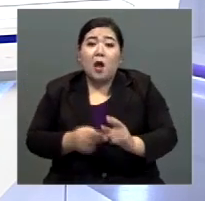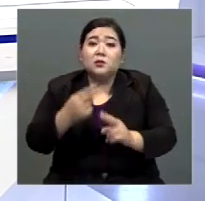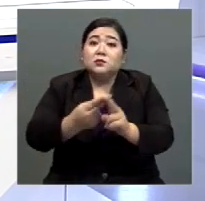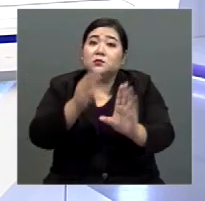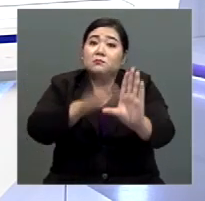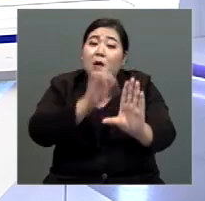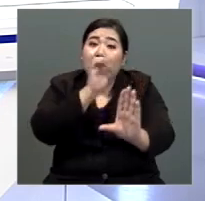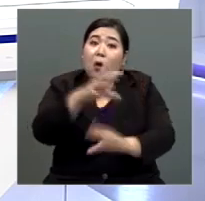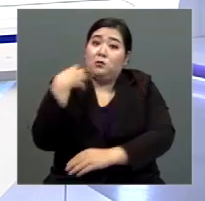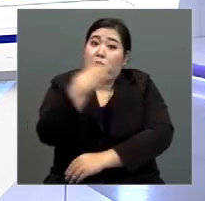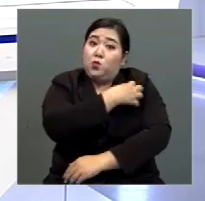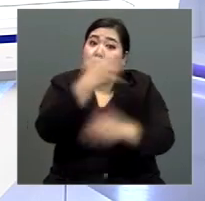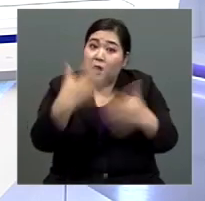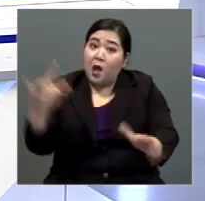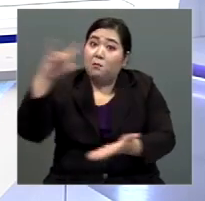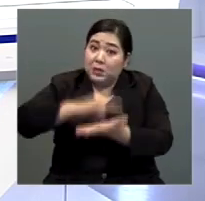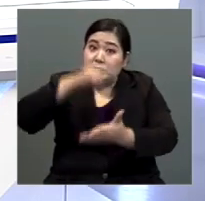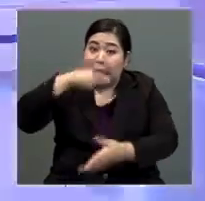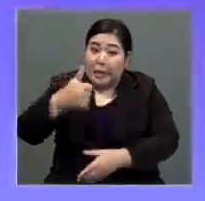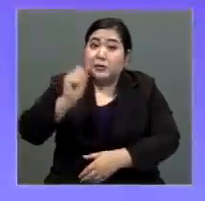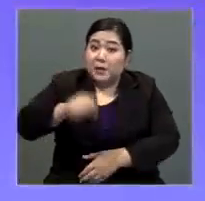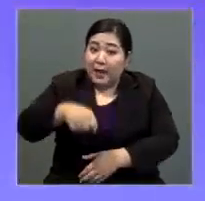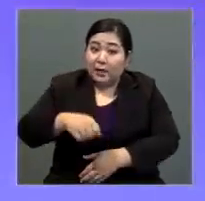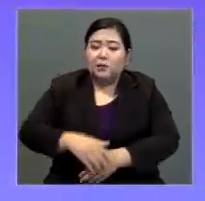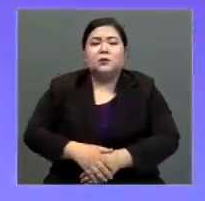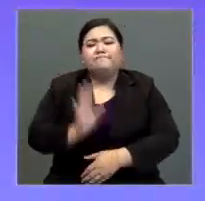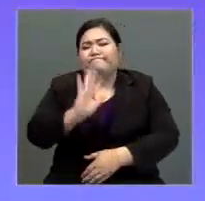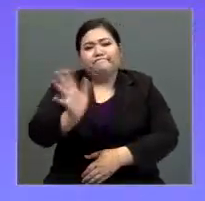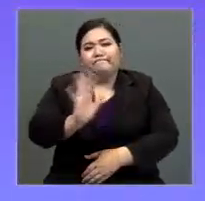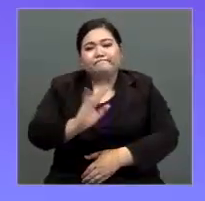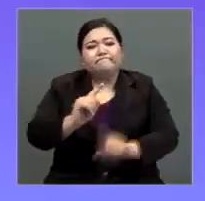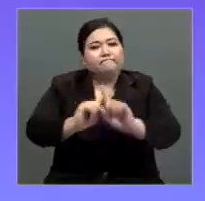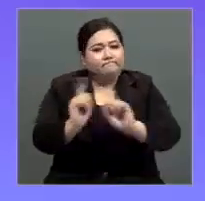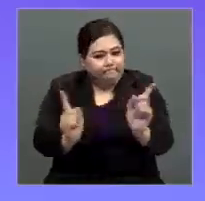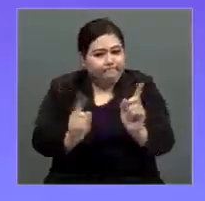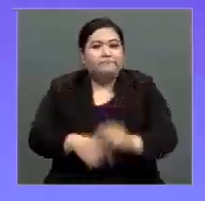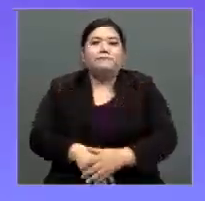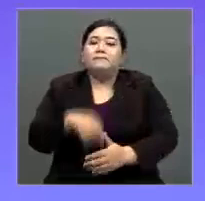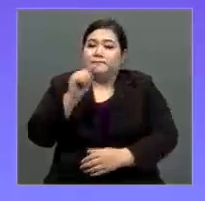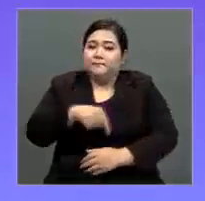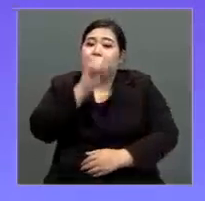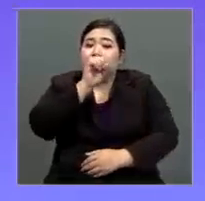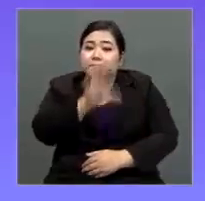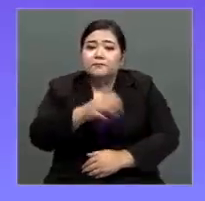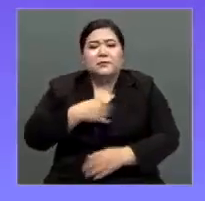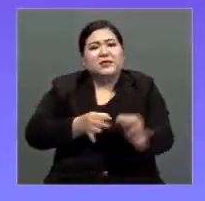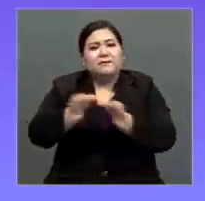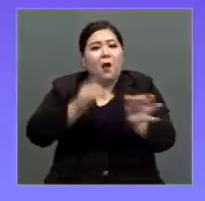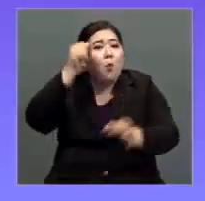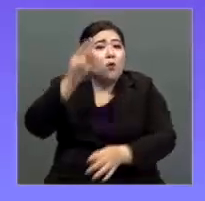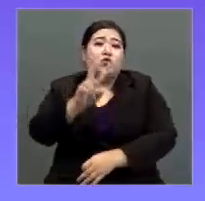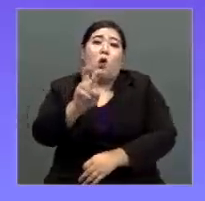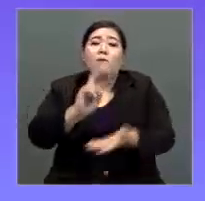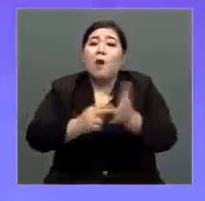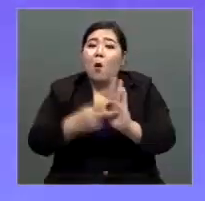ขลัมาได้เลยใช่หอเปล่าจริๆ แลวไม่ใช่นะคะอย่ที่คุหมออธิบายไปคือศักยภาพที่เราสามารถทจะรองรับได้ดูแลได